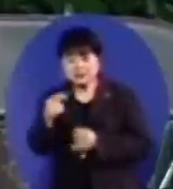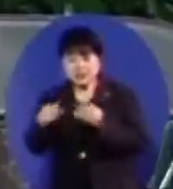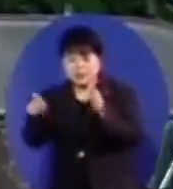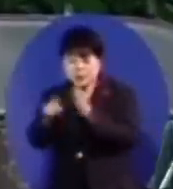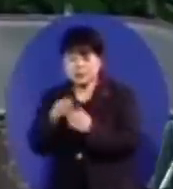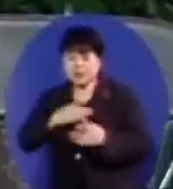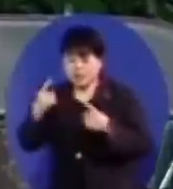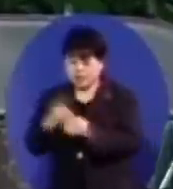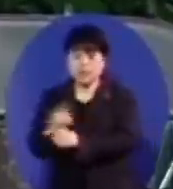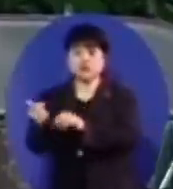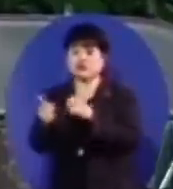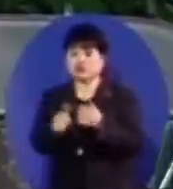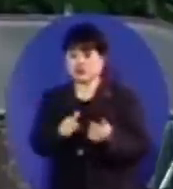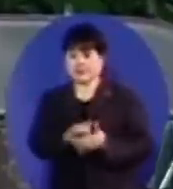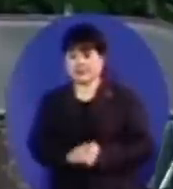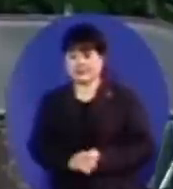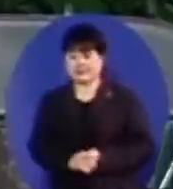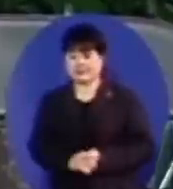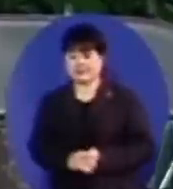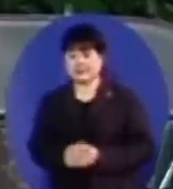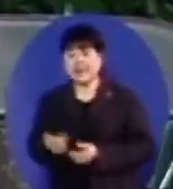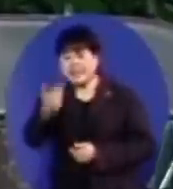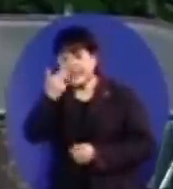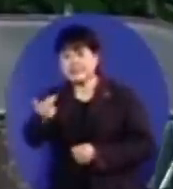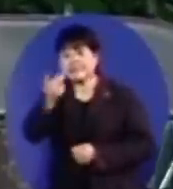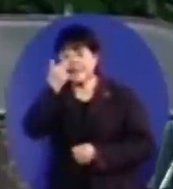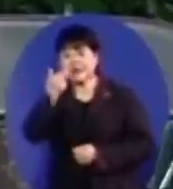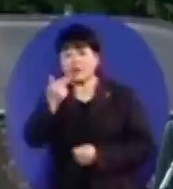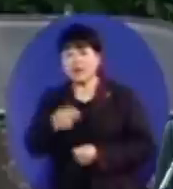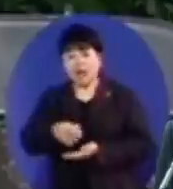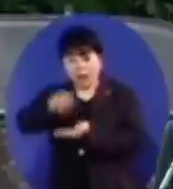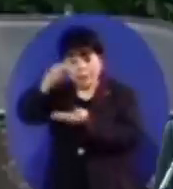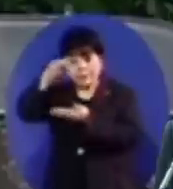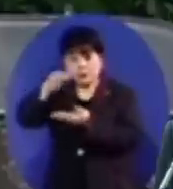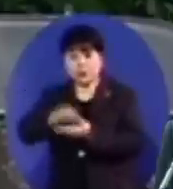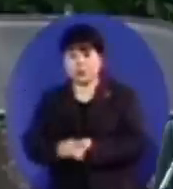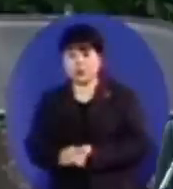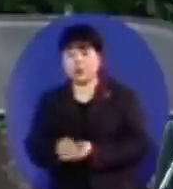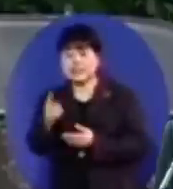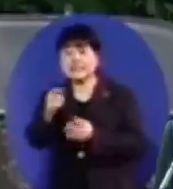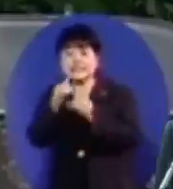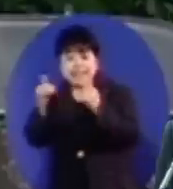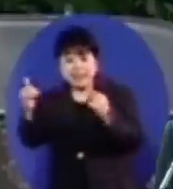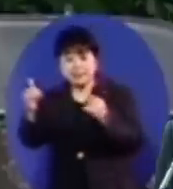내가 대신 죽었습니다. 내 생명의 값으로 이 사람은